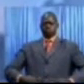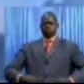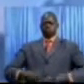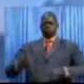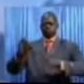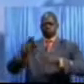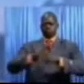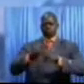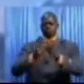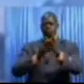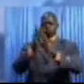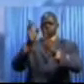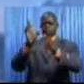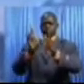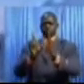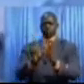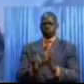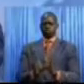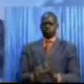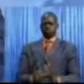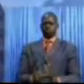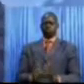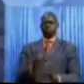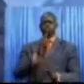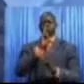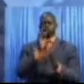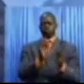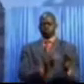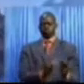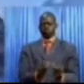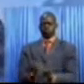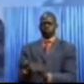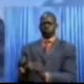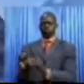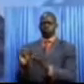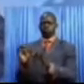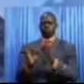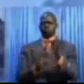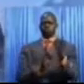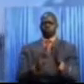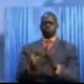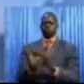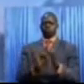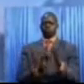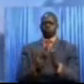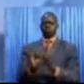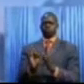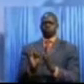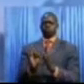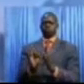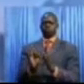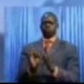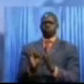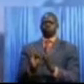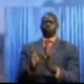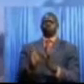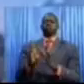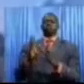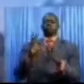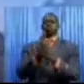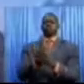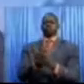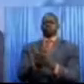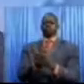la formation professionnelle en sont les organisateurs. Explication, nous écoutons donc le reportage